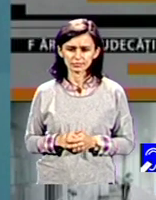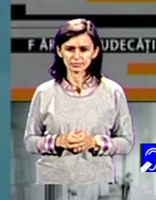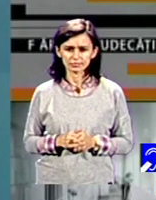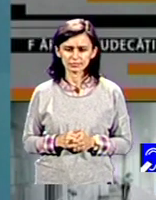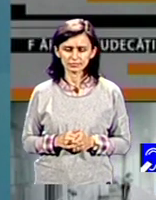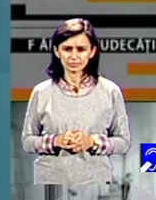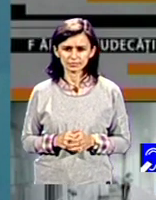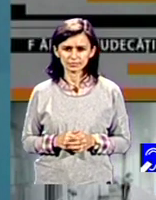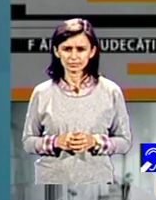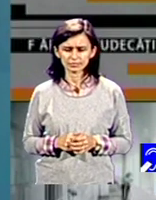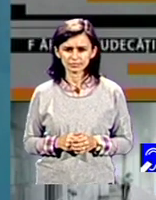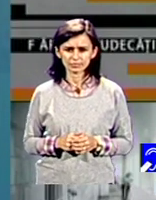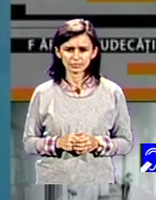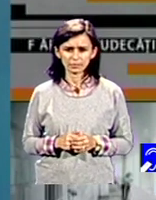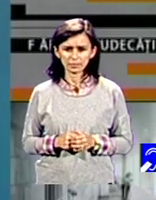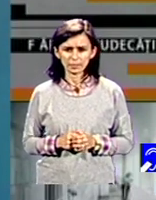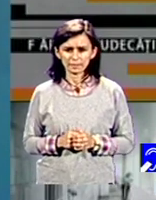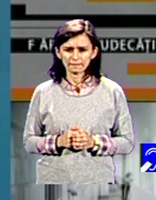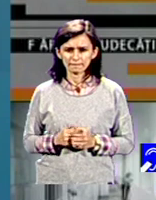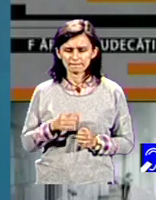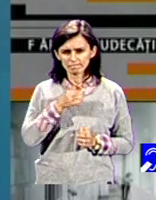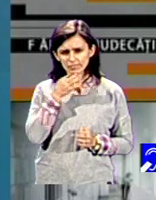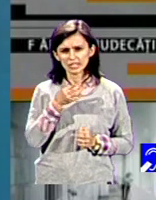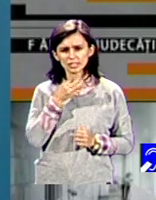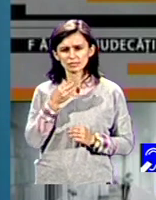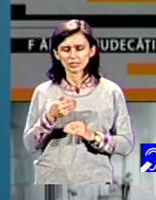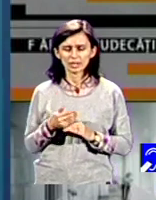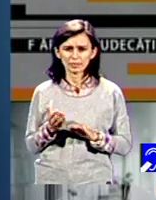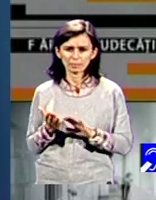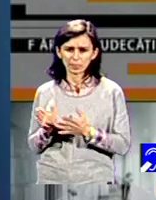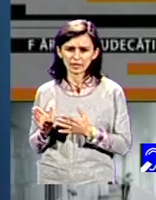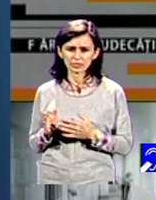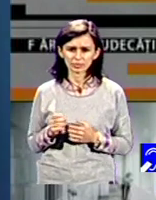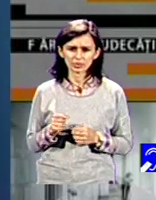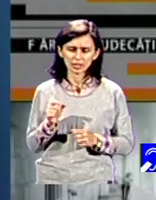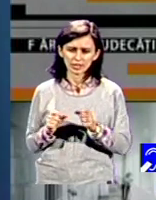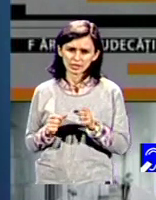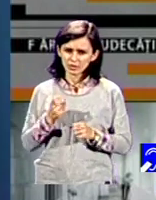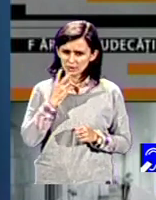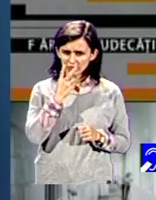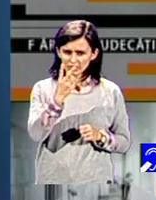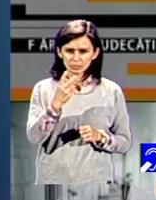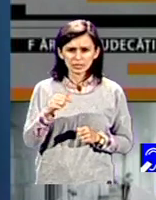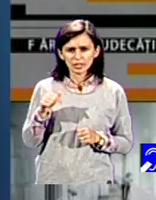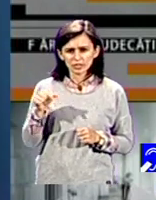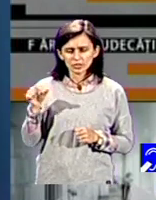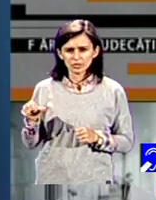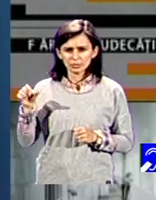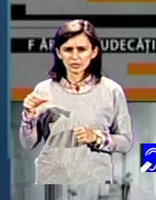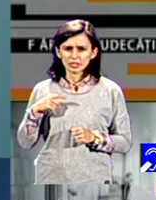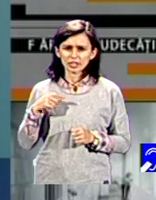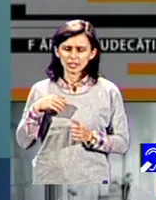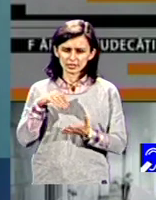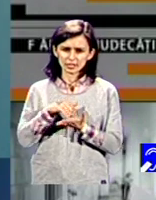spuneam chiar la început să vorbim despre vizibilitatea acestor persoane despre faptul că e necesar ca aceste persoane